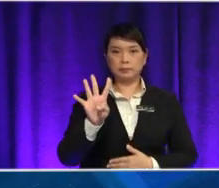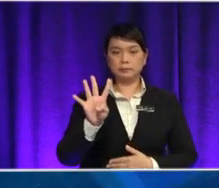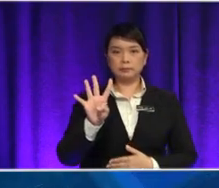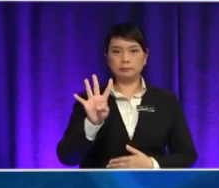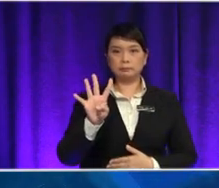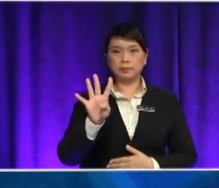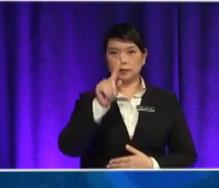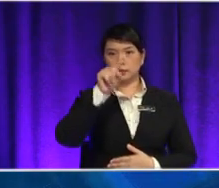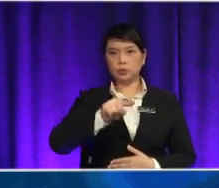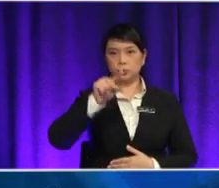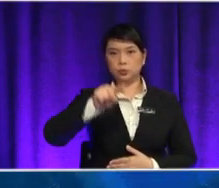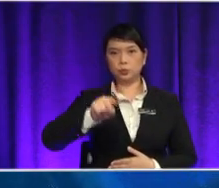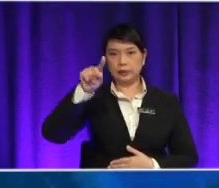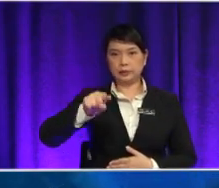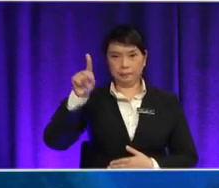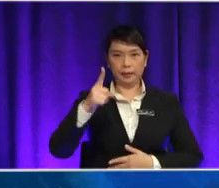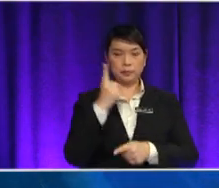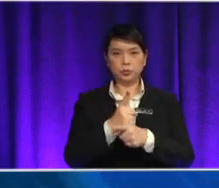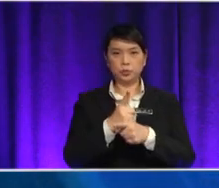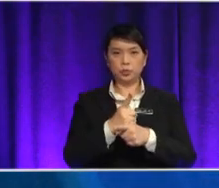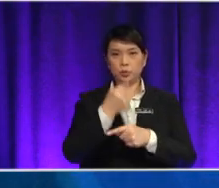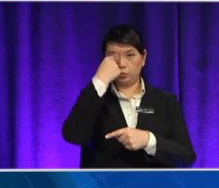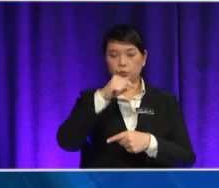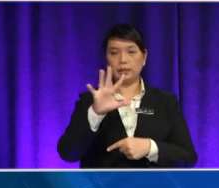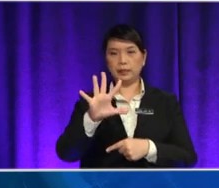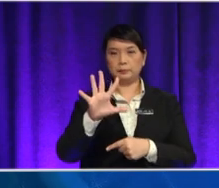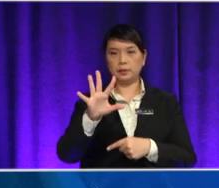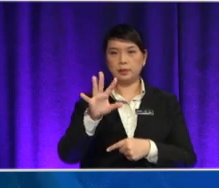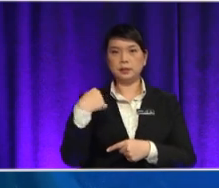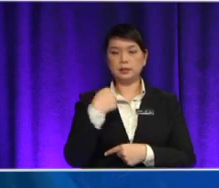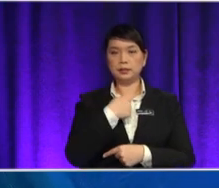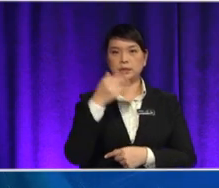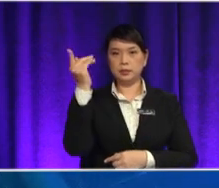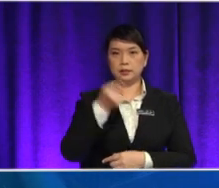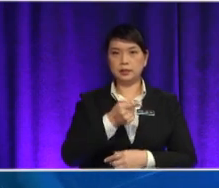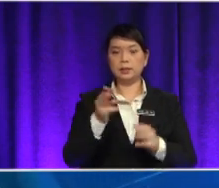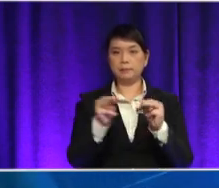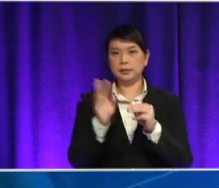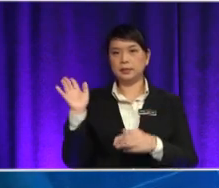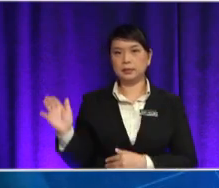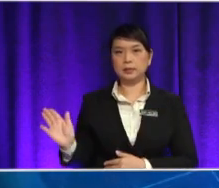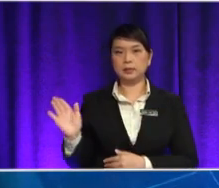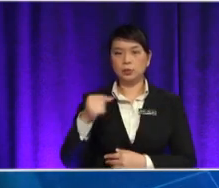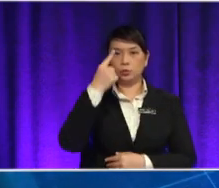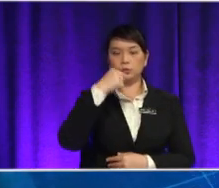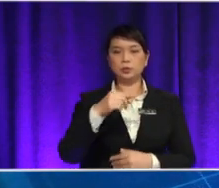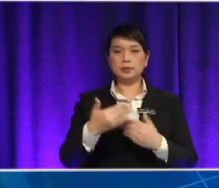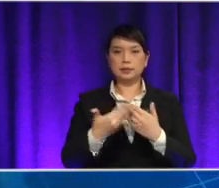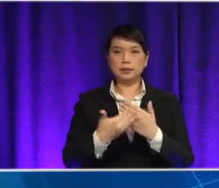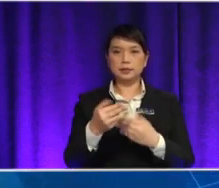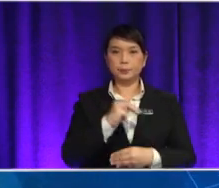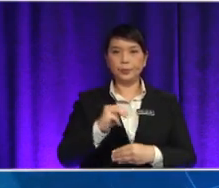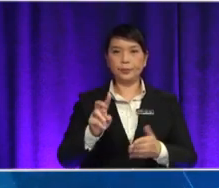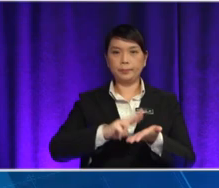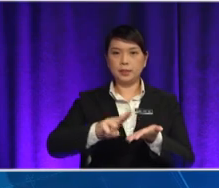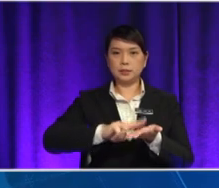Empat tanda tersebut. Hmm. Jadi tanda yang kelima saya sarankan letak sebegini. Hmm. Jadi bila murid membaca sangat mudah. Dan seterusnya. Lima.